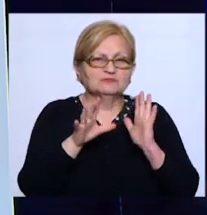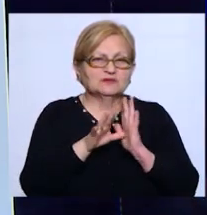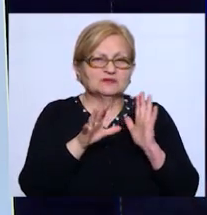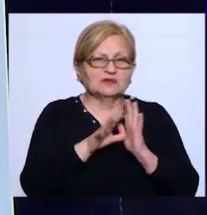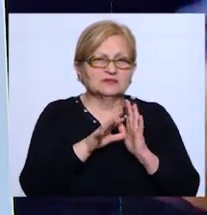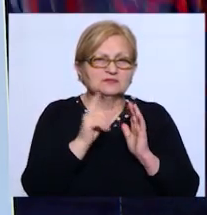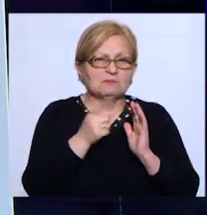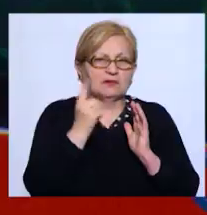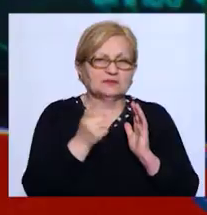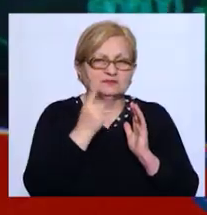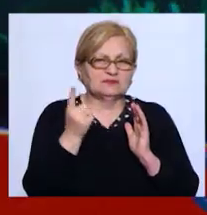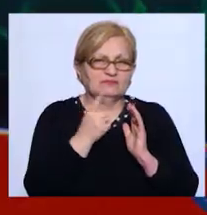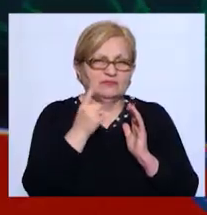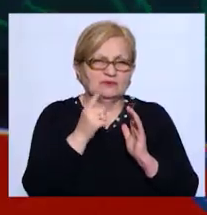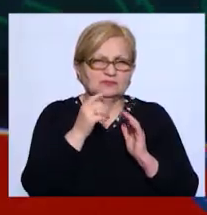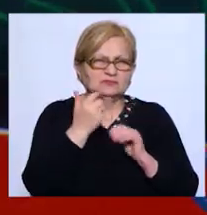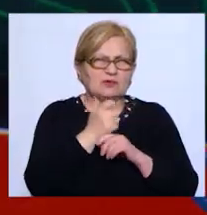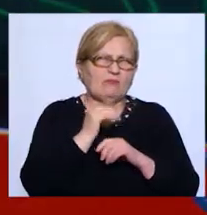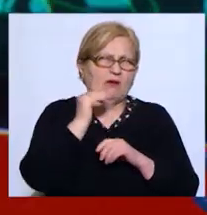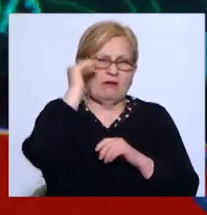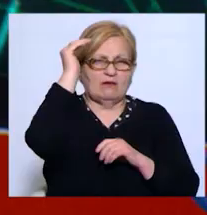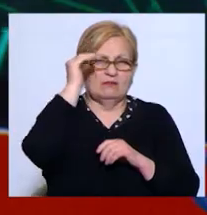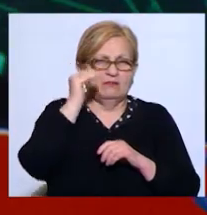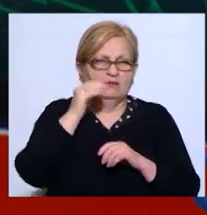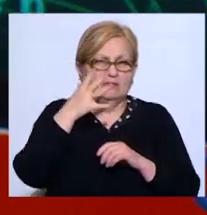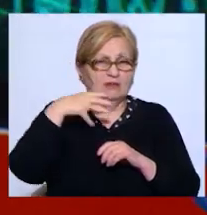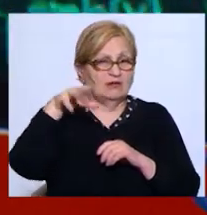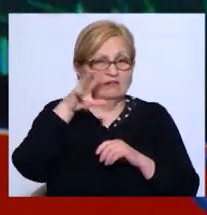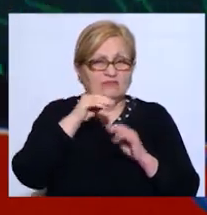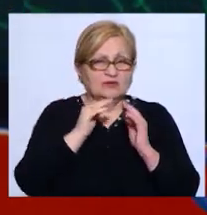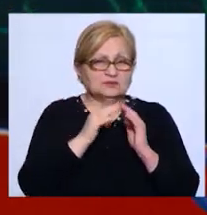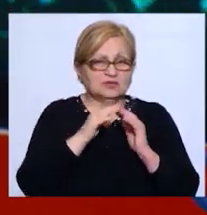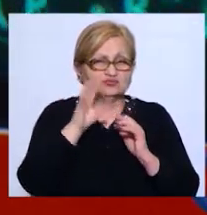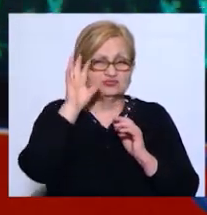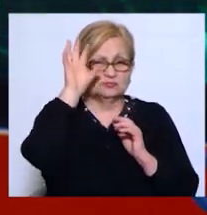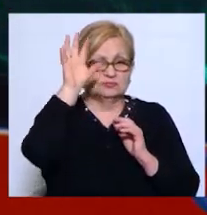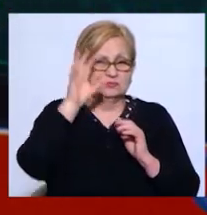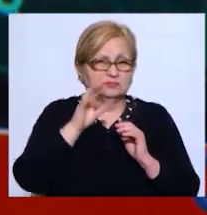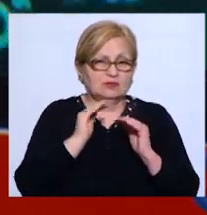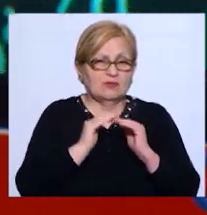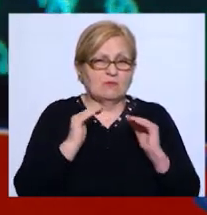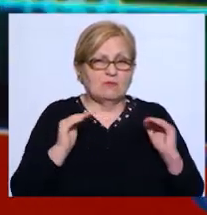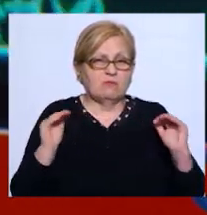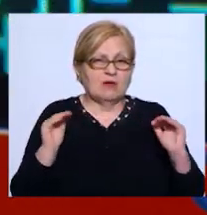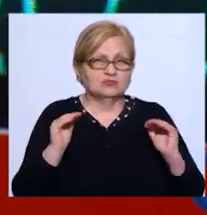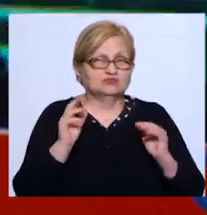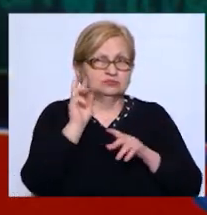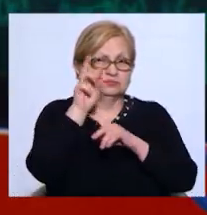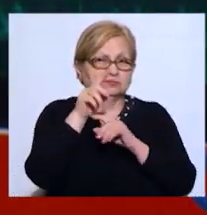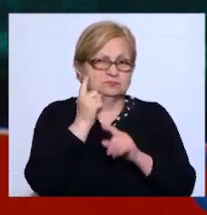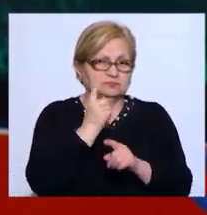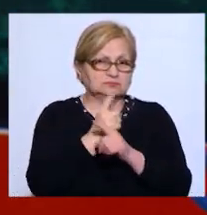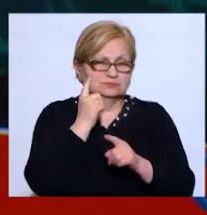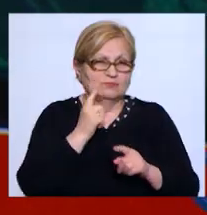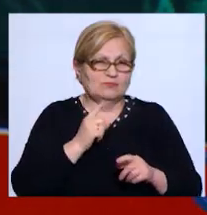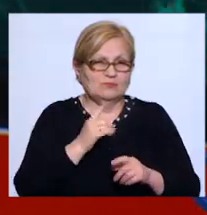მრიცხველი. საკმაოდ ზემოთ ეკიდა და ყველა სახლში ასე ზემოთ კიდებდნენ ხოლმე, იმიტომ რომ ბავშვებს არ გაეფუჭებინათ.